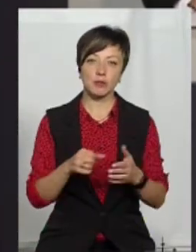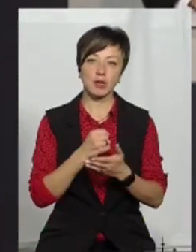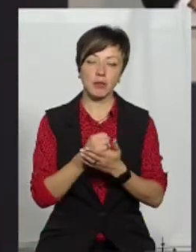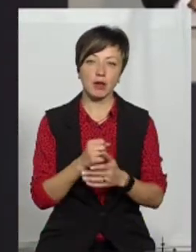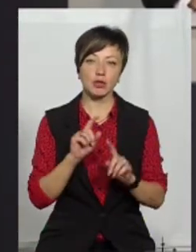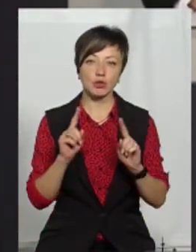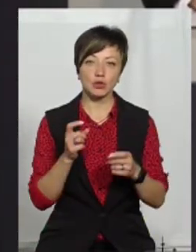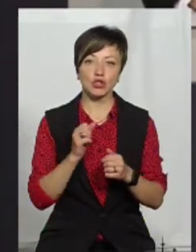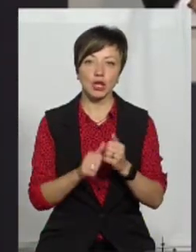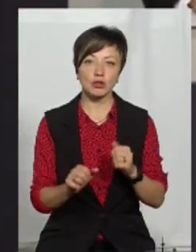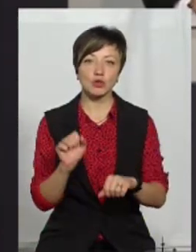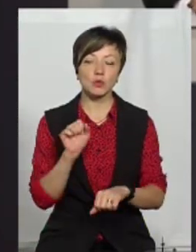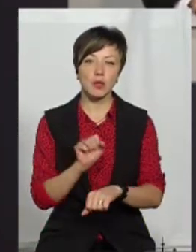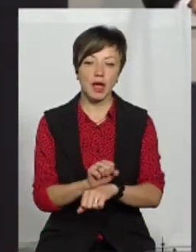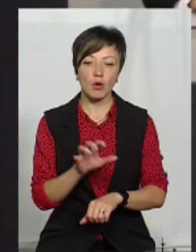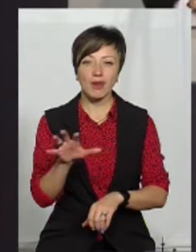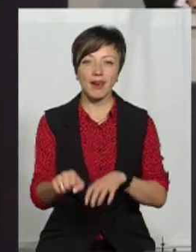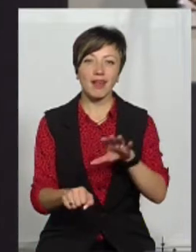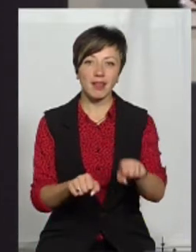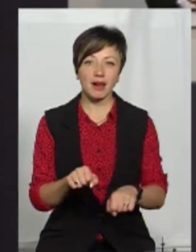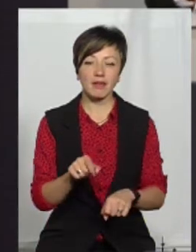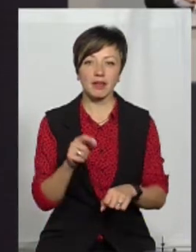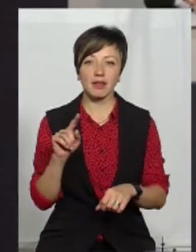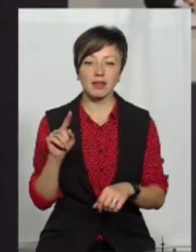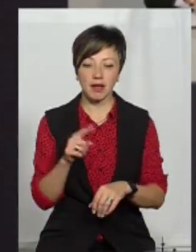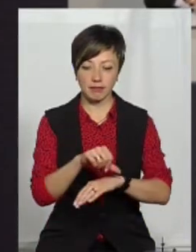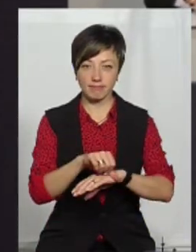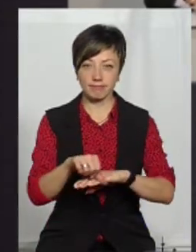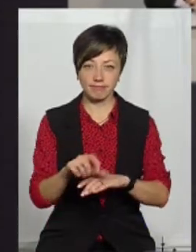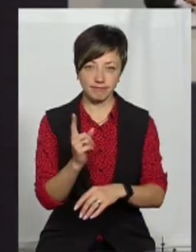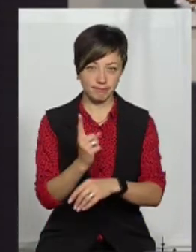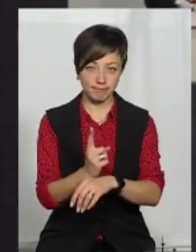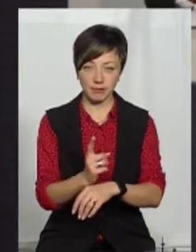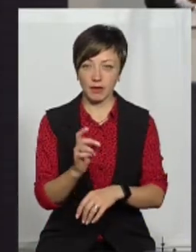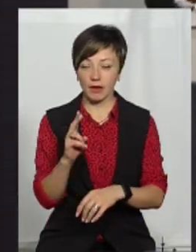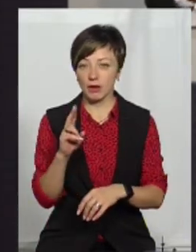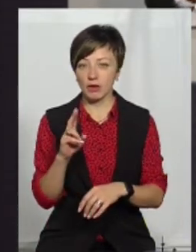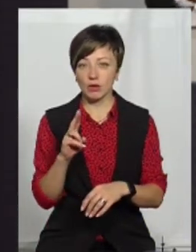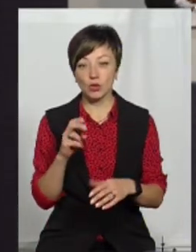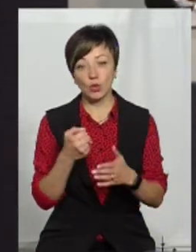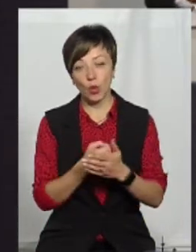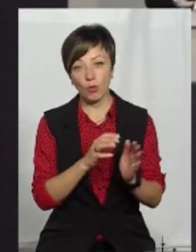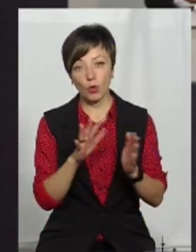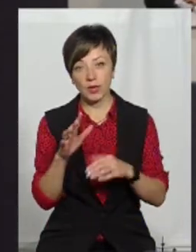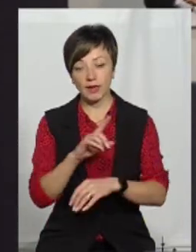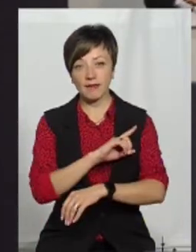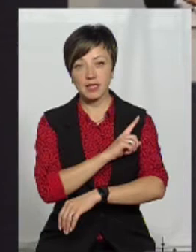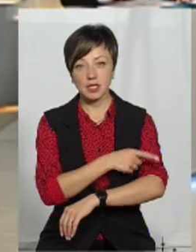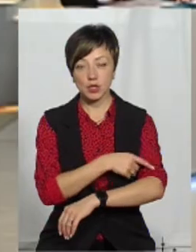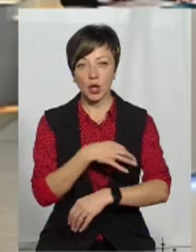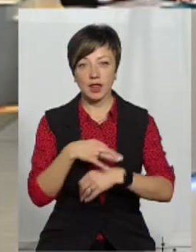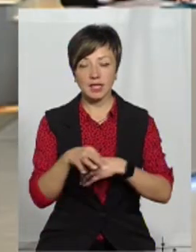дуже часто зупиняють рейдерів буквально на червоній лінії до або подій фізичного якогось